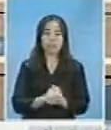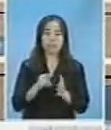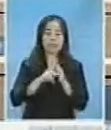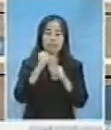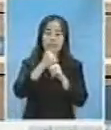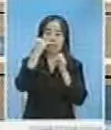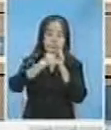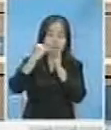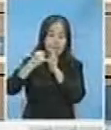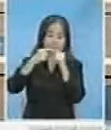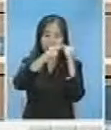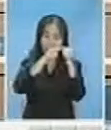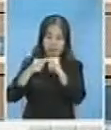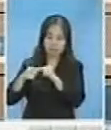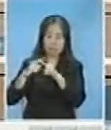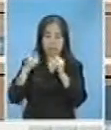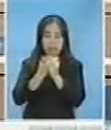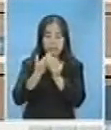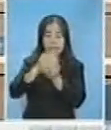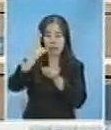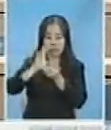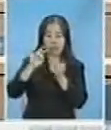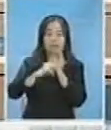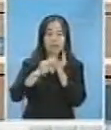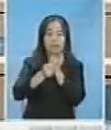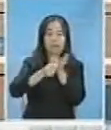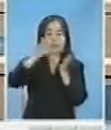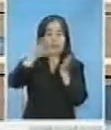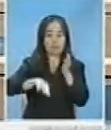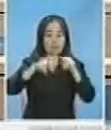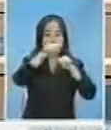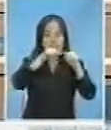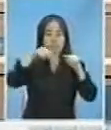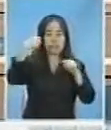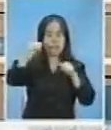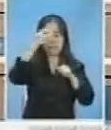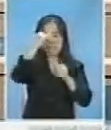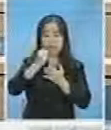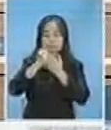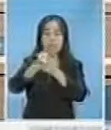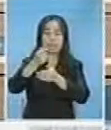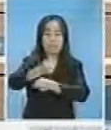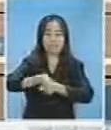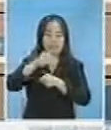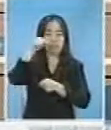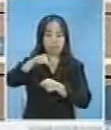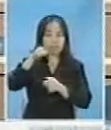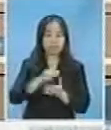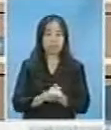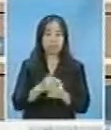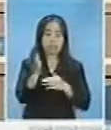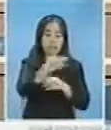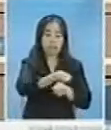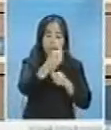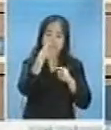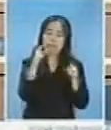ดมหาศาลเราเอาตรงเงินตรงนี้ครับที่จำเป็นต้องตัดไปตรงนี้ 10% เนี่ยครับไปช่วยเกษตรกรตรงนี้ถามว่าในเรื่องของประมงก็ต้องช่วยเข